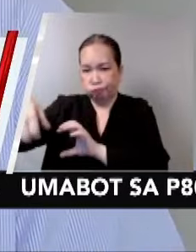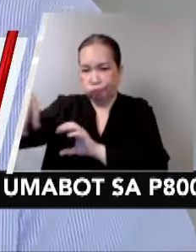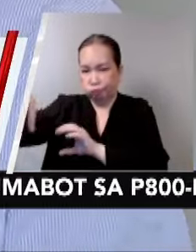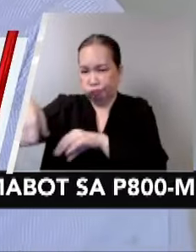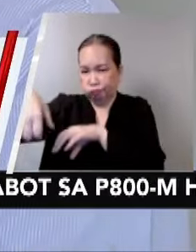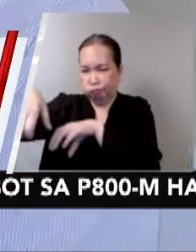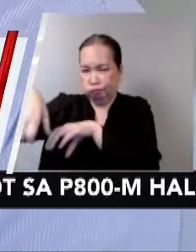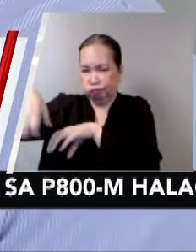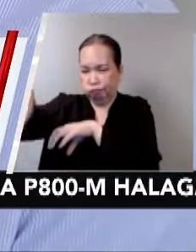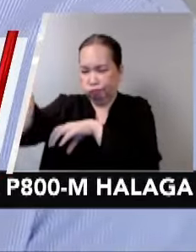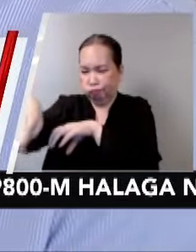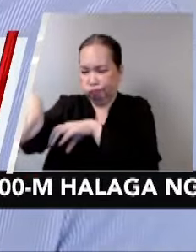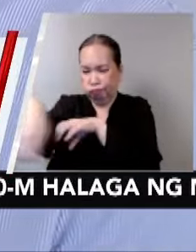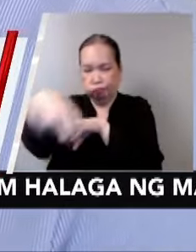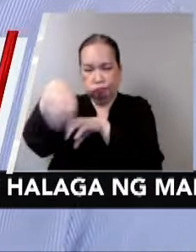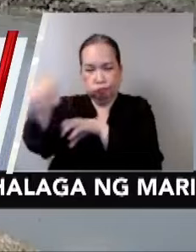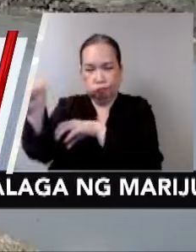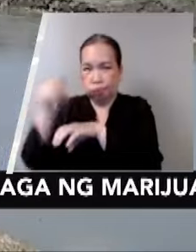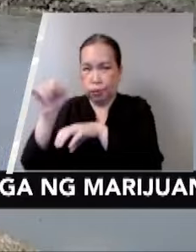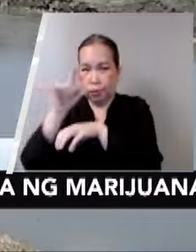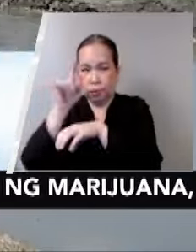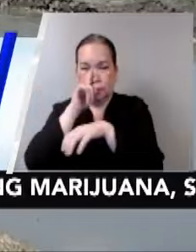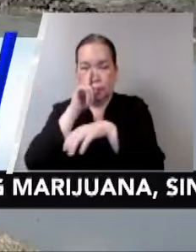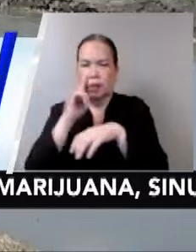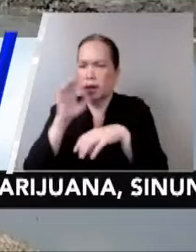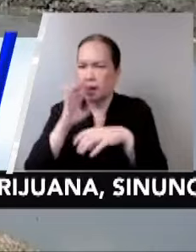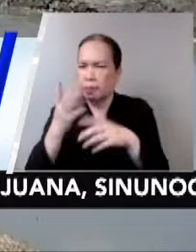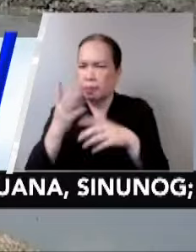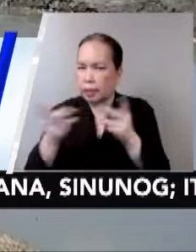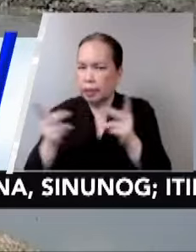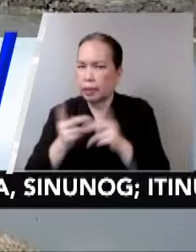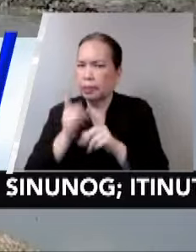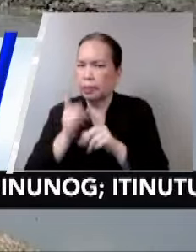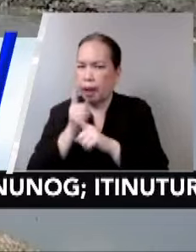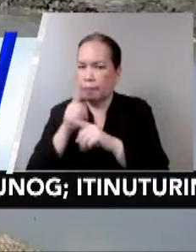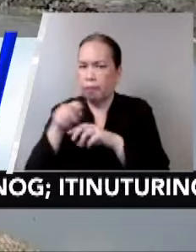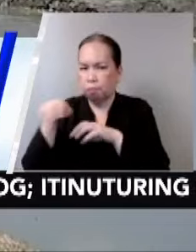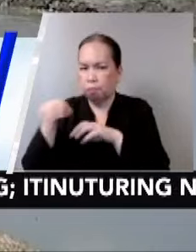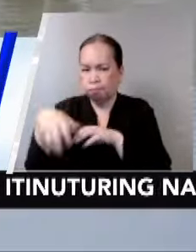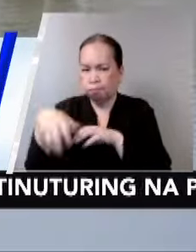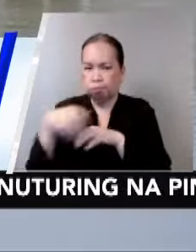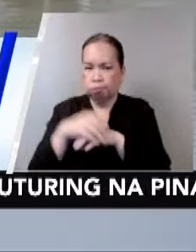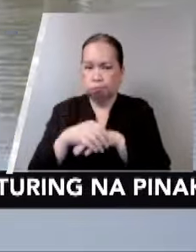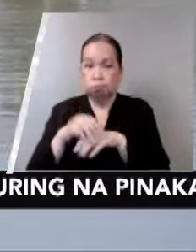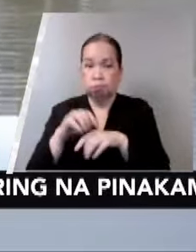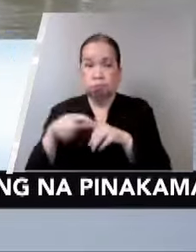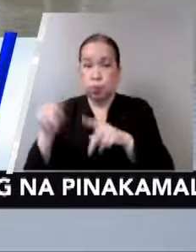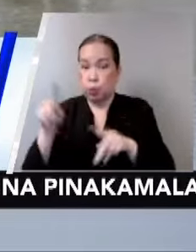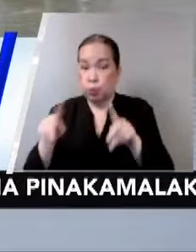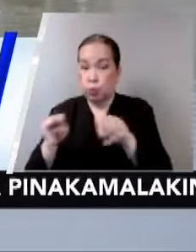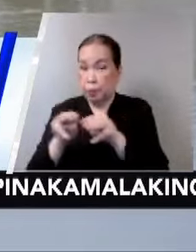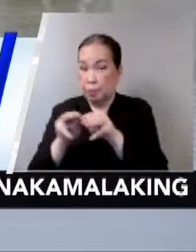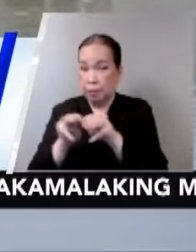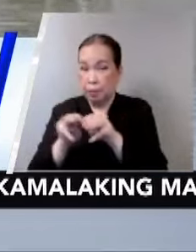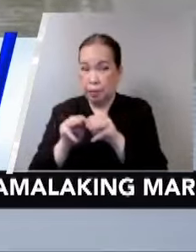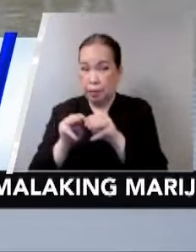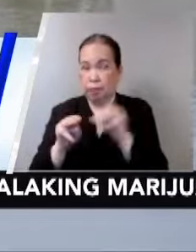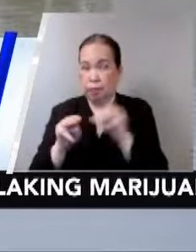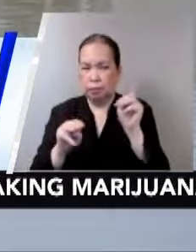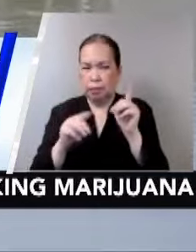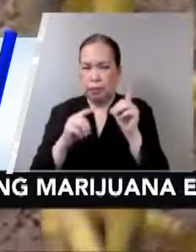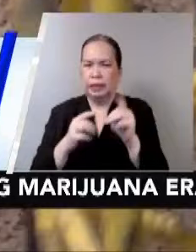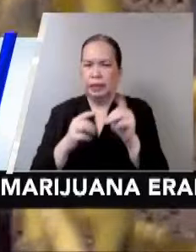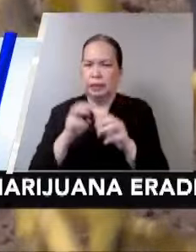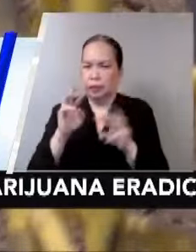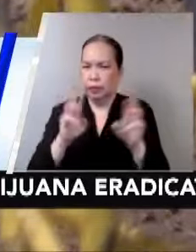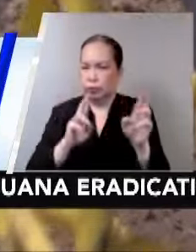Yung tamang lugar kung saan dapat maghukay. Pero hindi pa rin nagpapakampante ang Marikina, lalo ngayong may paparating na La